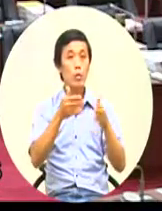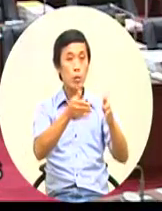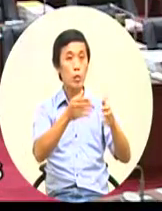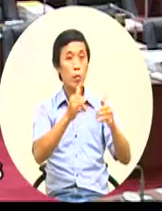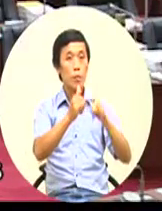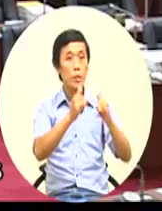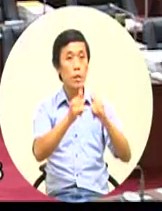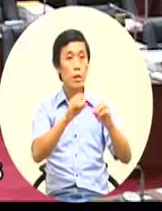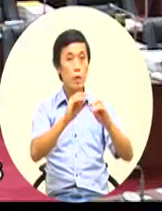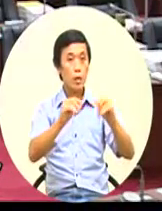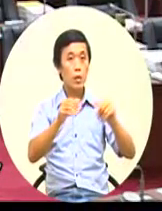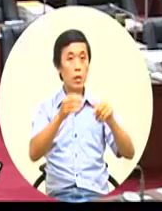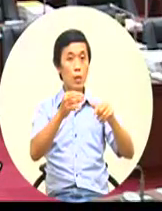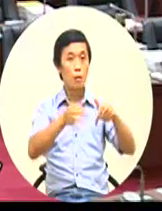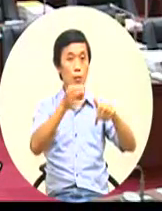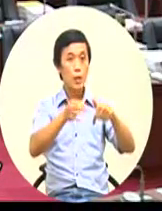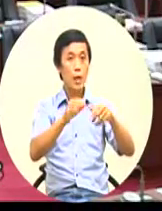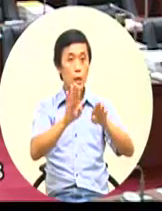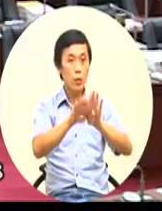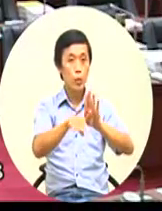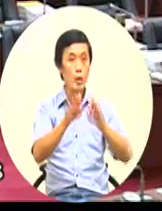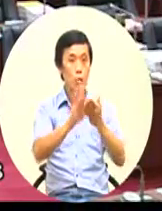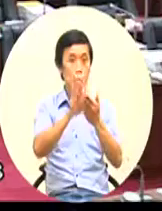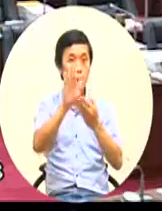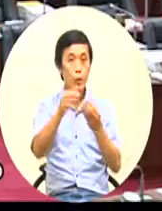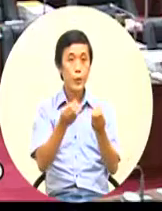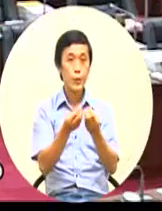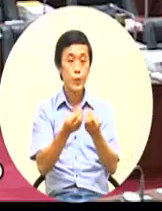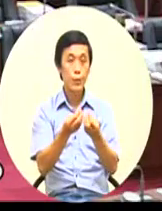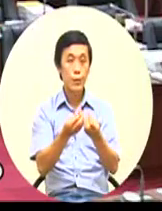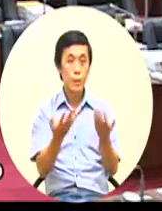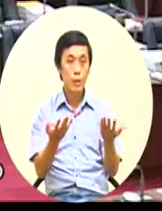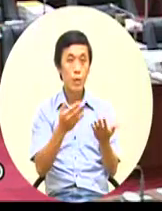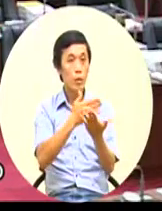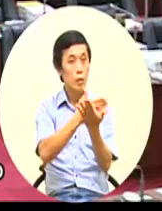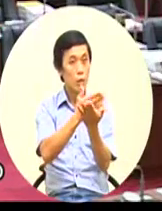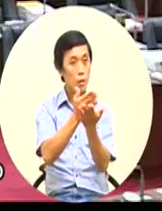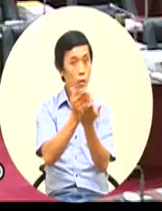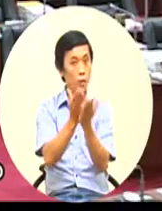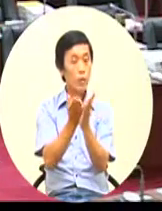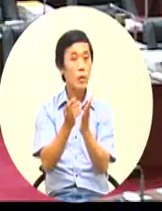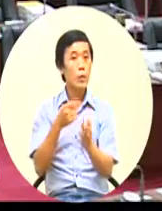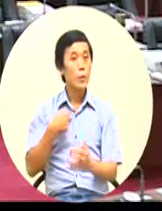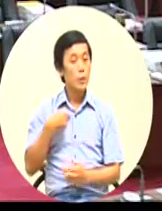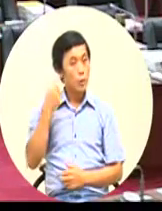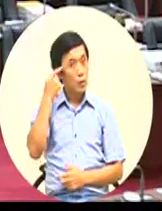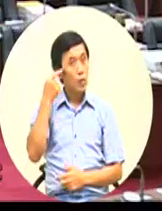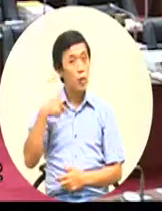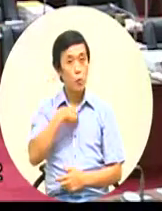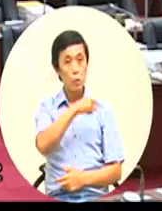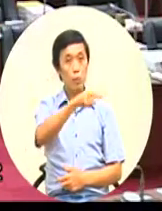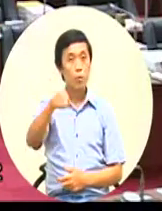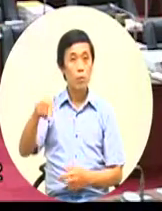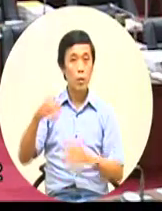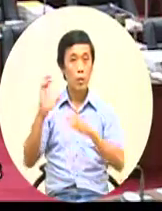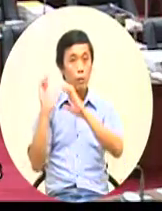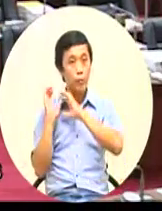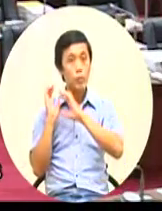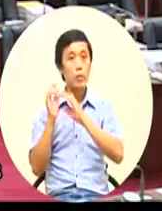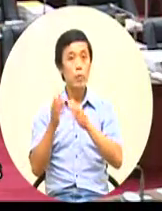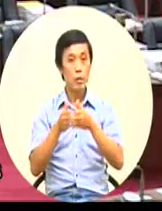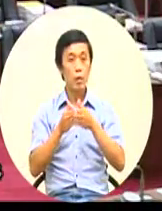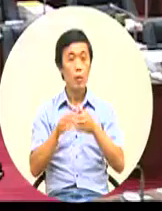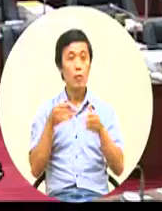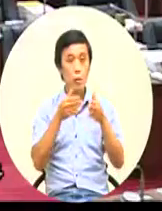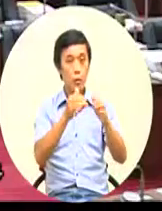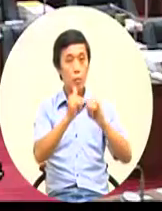未来要如何走向的问题，所以目前这个案子我想这个我们必须要负责任的来跟当地的居民说，我